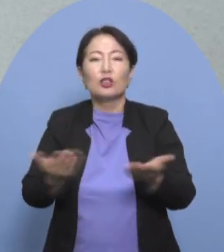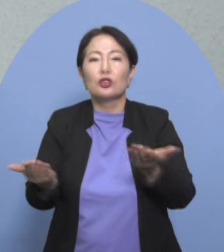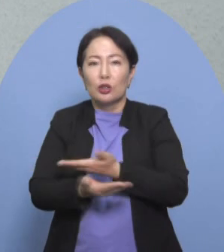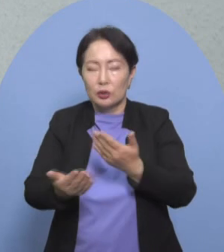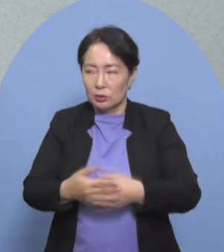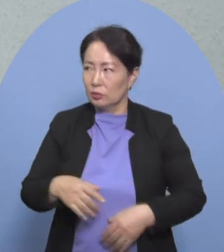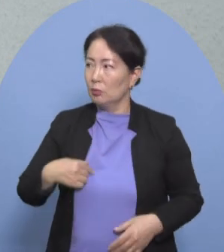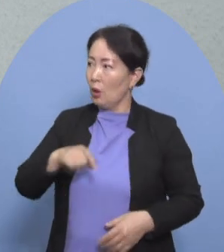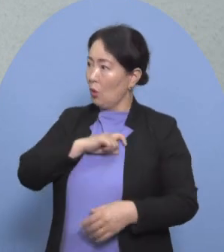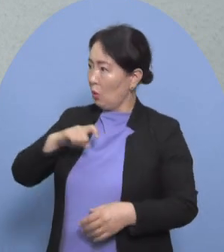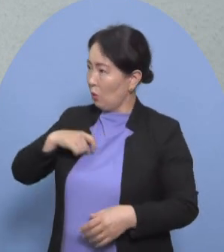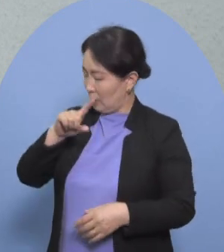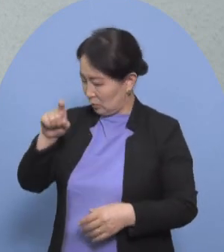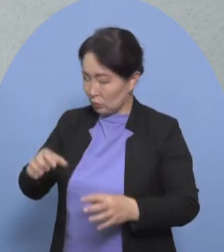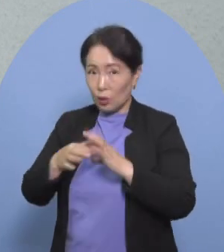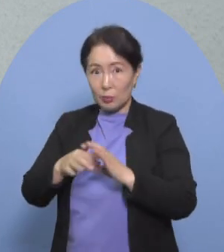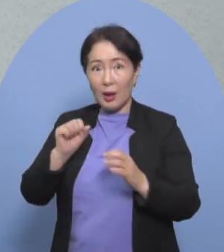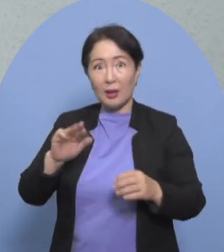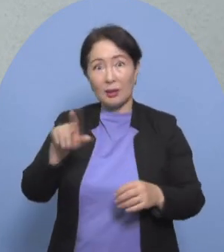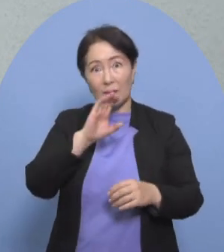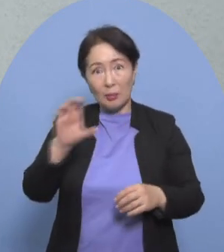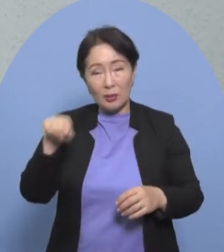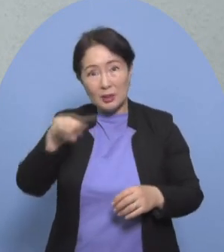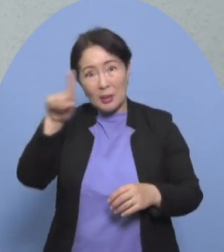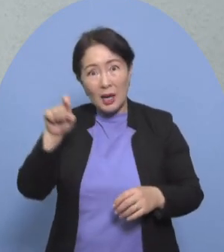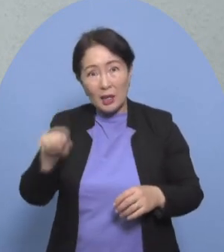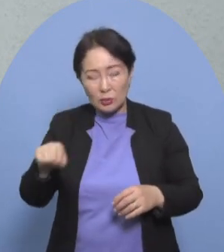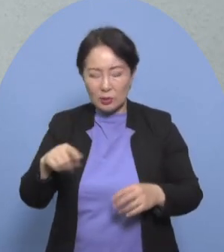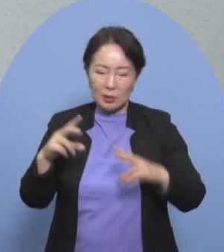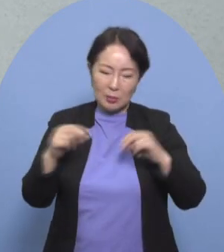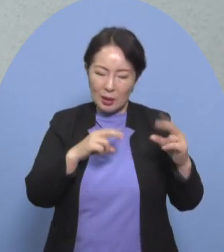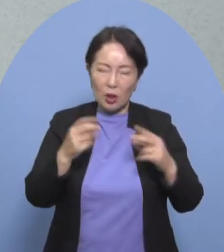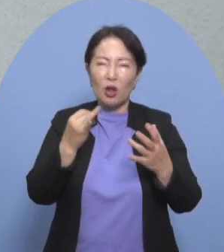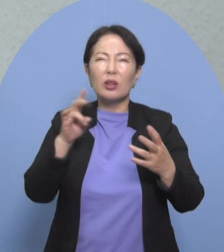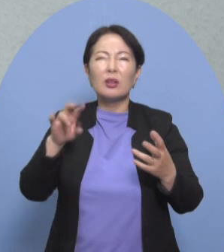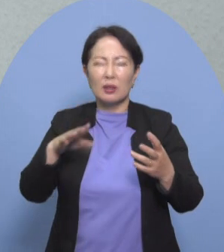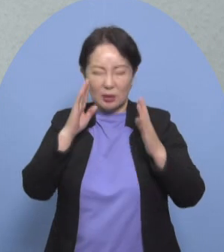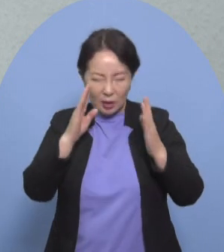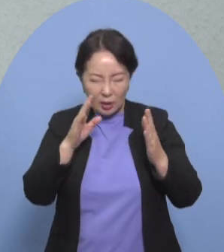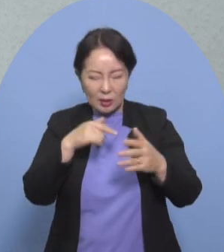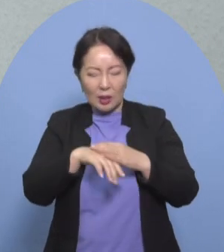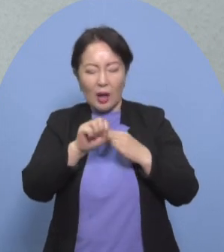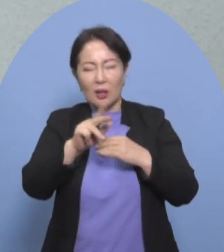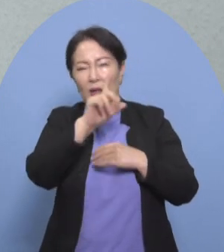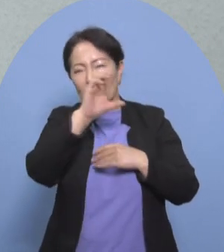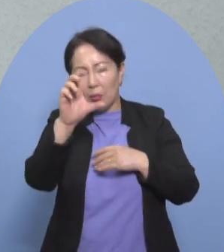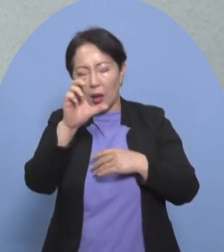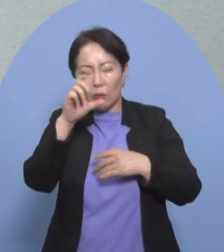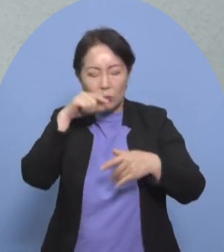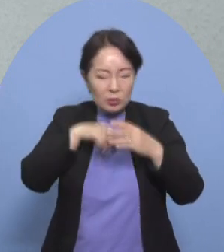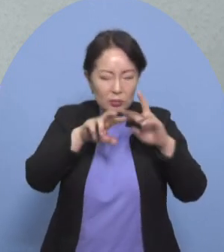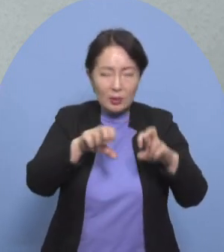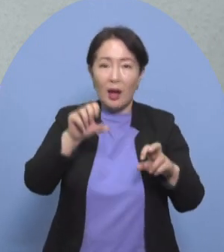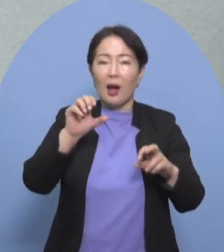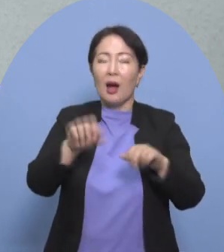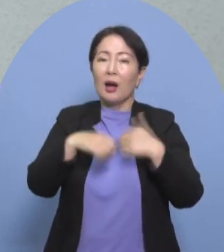хувийн асуудалтай холбоотой асуудал дээр бол авилгатай тэнцэх газраас бол уг асуудал маргаан олон нийтийн анхаарлыг олсон сэхлээд авилгатай тэнцэх газраас